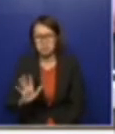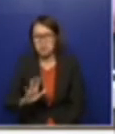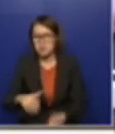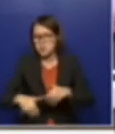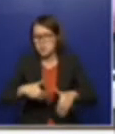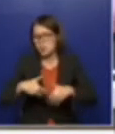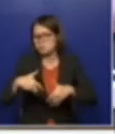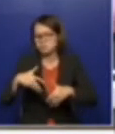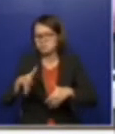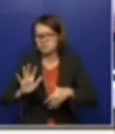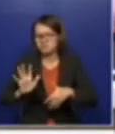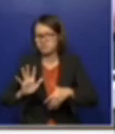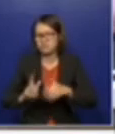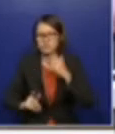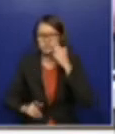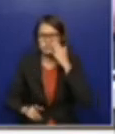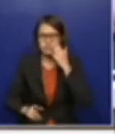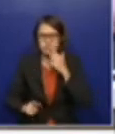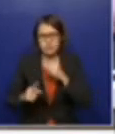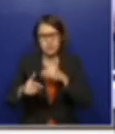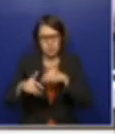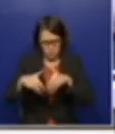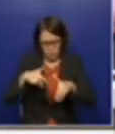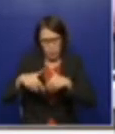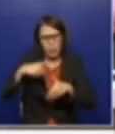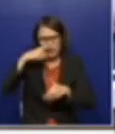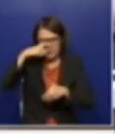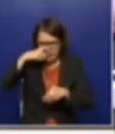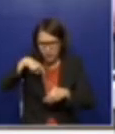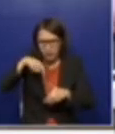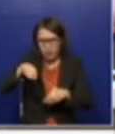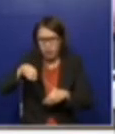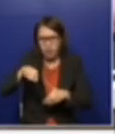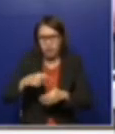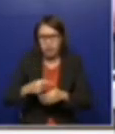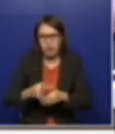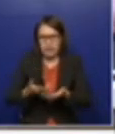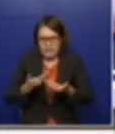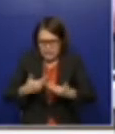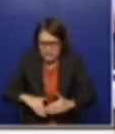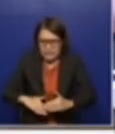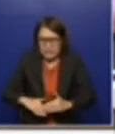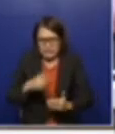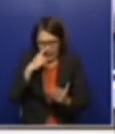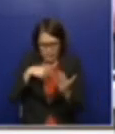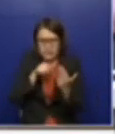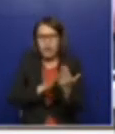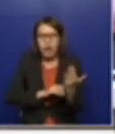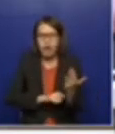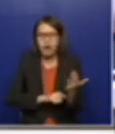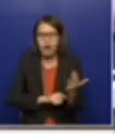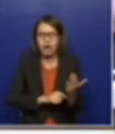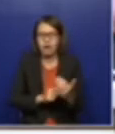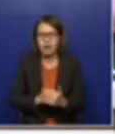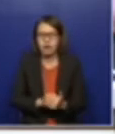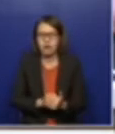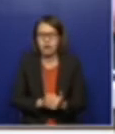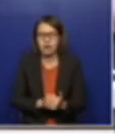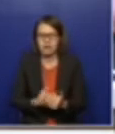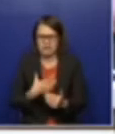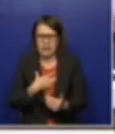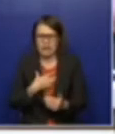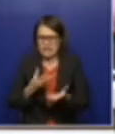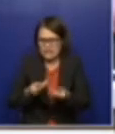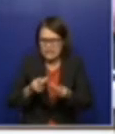ไทยน่าจะถือว่าประชาชนไทยทุกคนที่เกิดบนผืนแผ่นดินไทยจะให้เขาไปเช่า